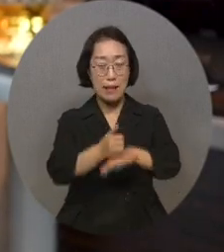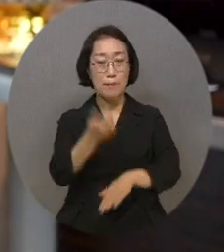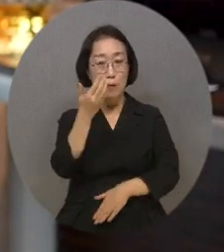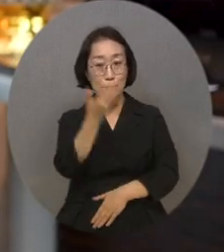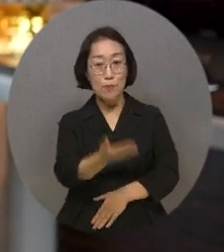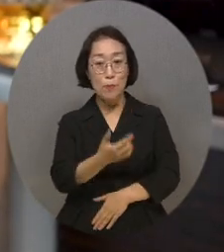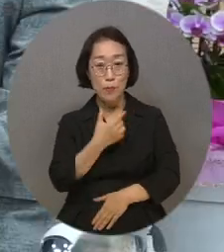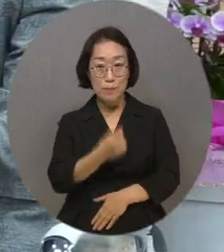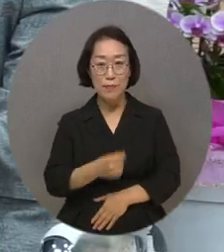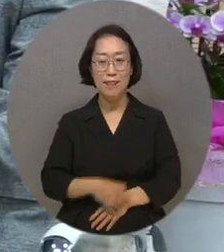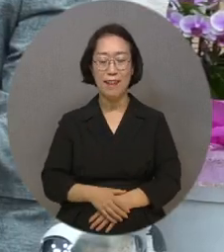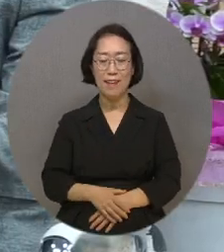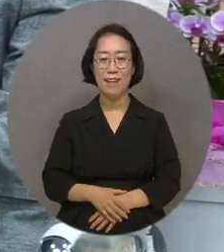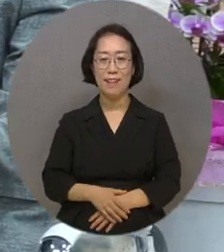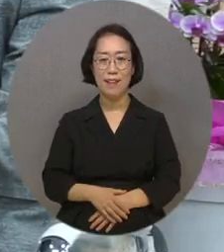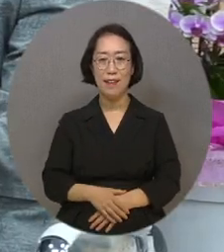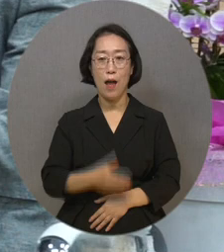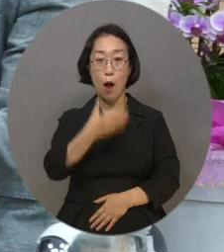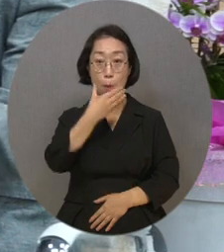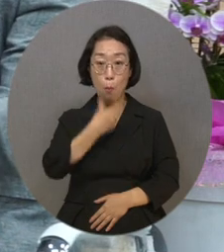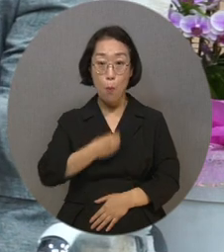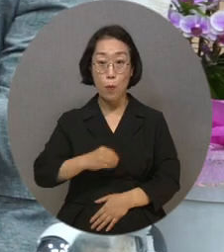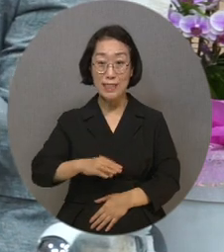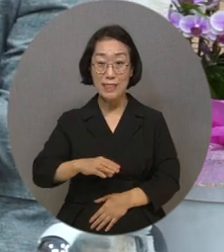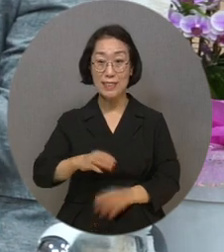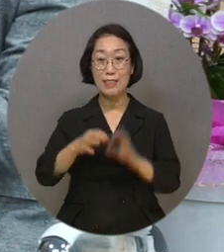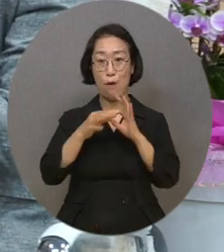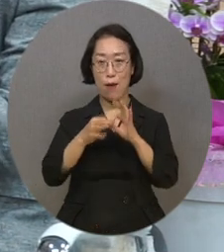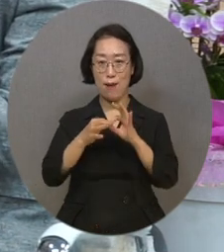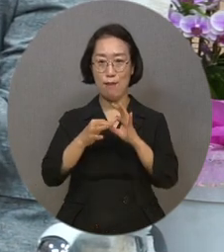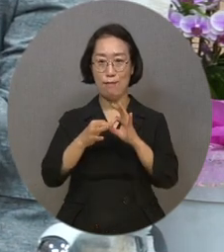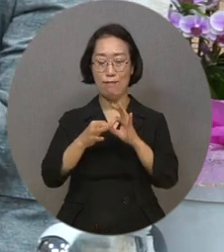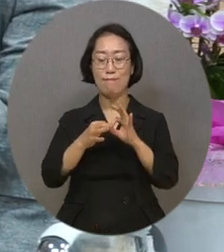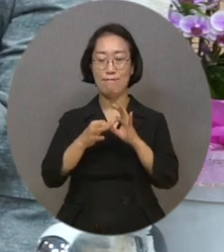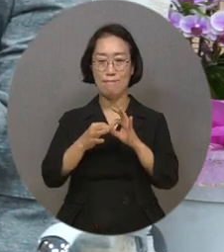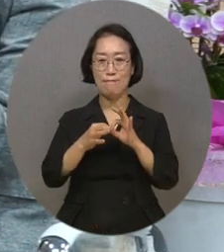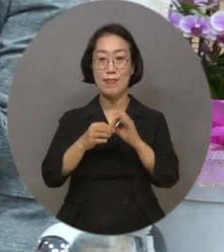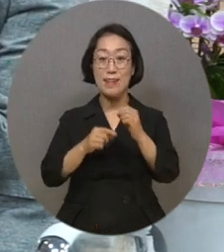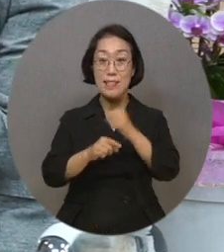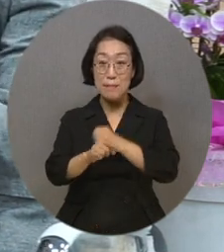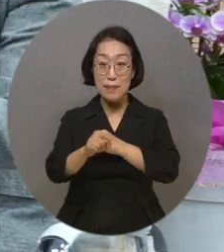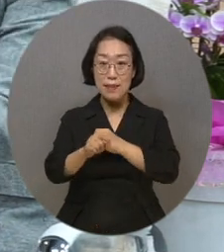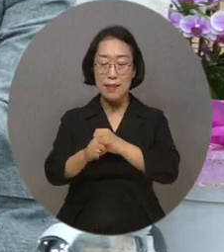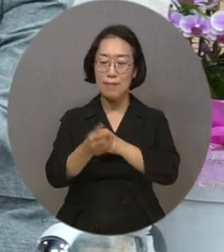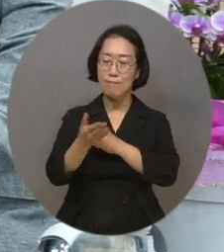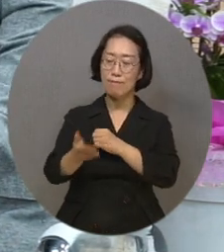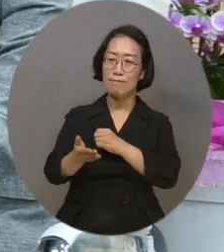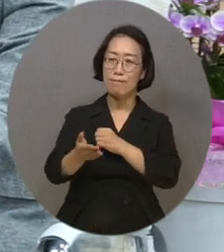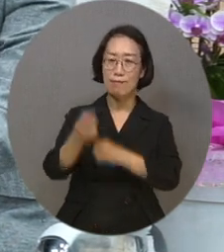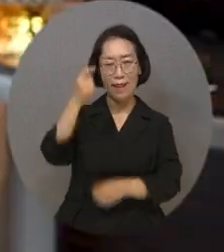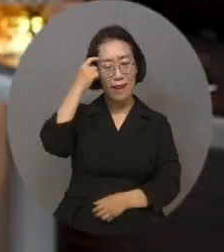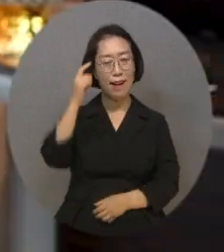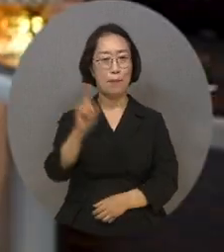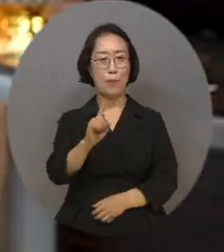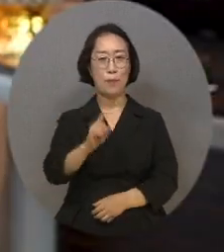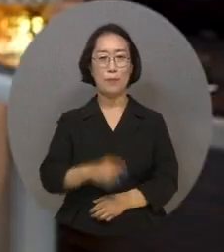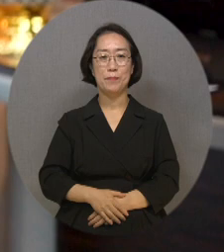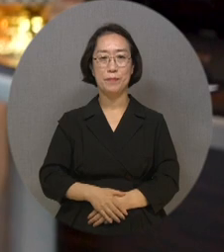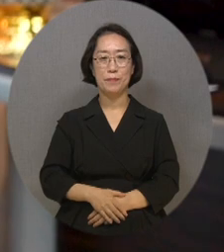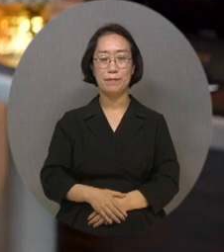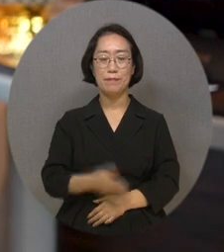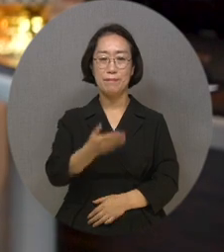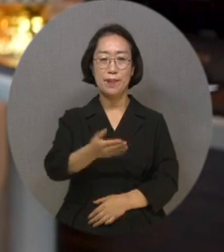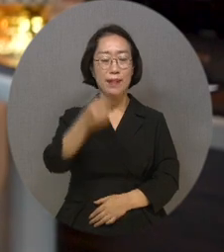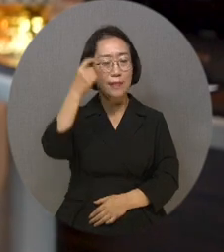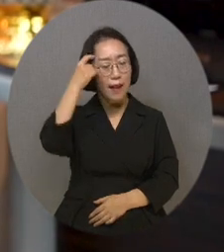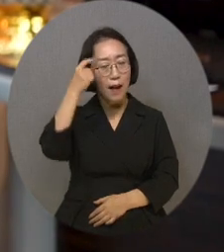싶은데, 그 복지에 대한 우리 그 복지라는 그 개념에 대한 군수님의 철학에 대해서 제가 알고 싶어요. 군수님이